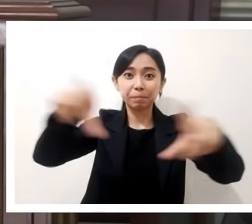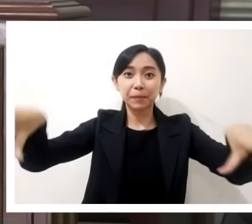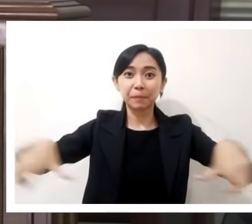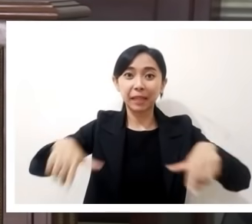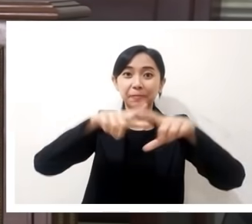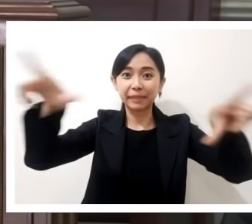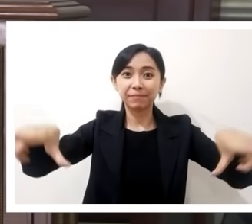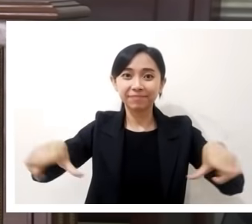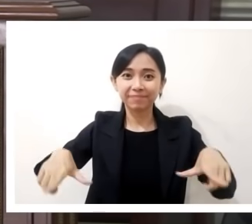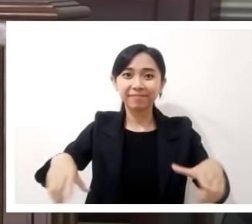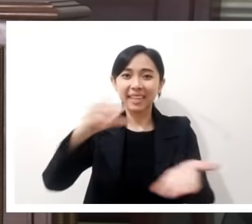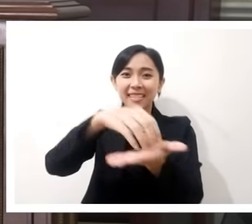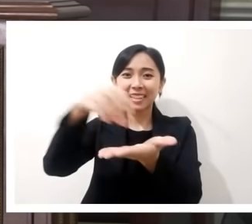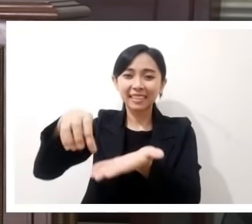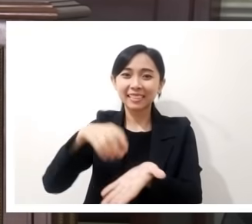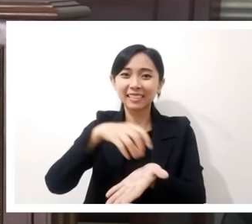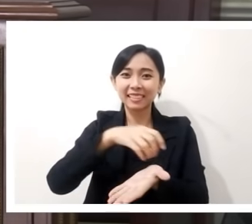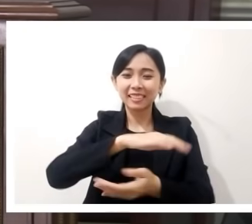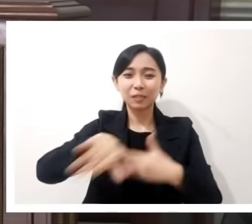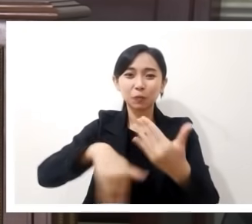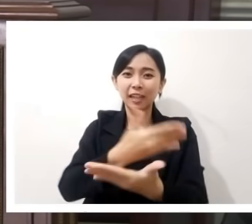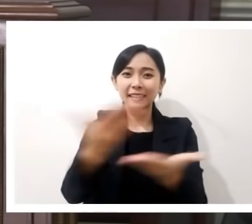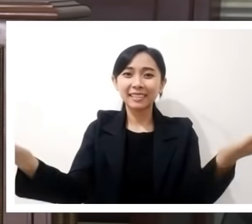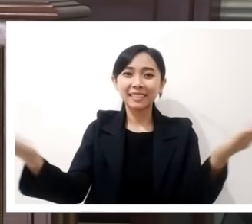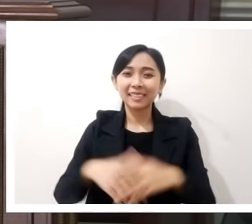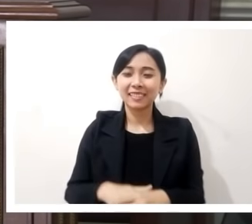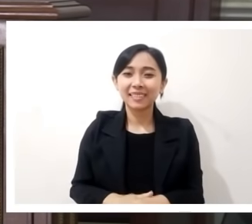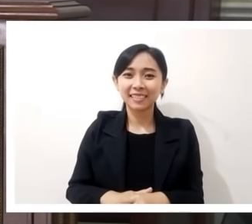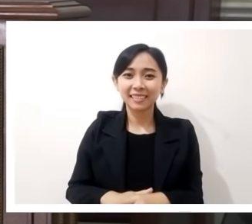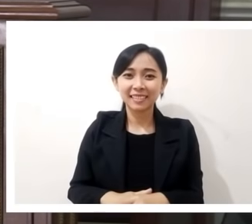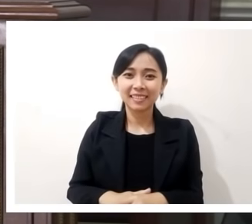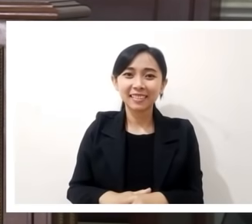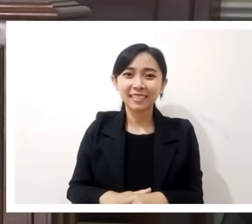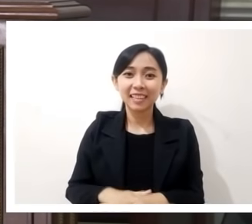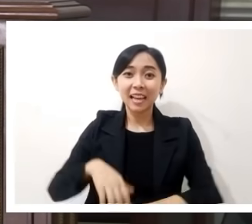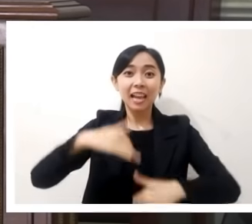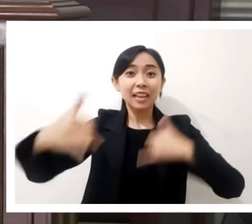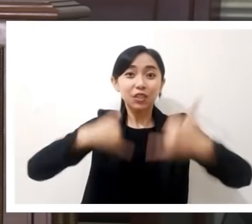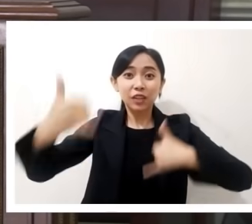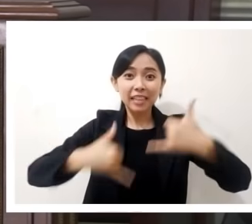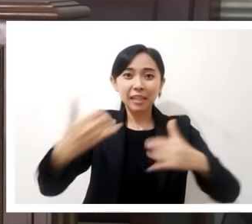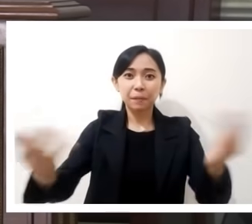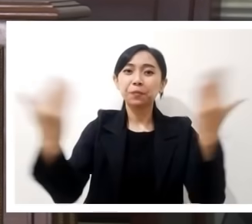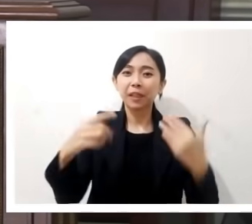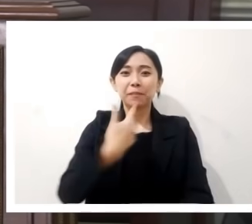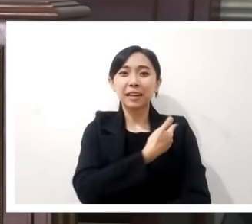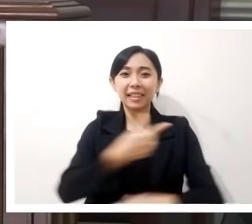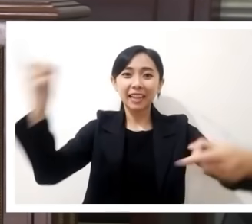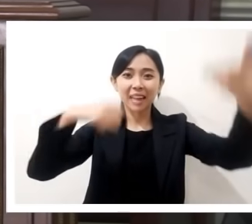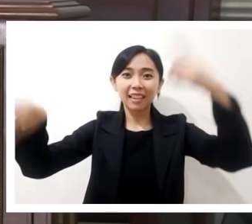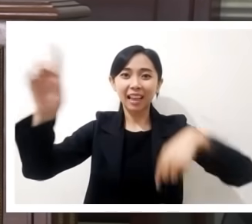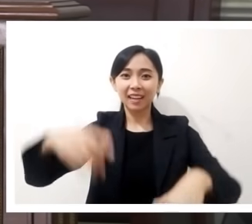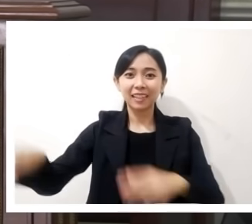Barat, Singkil, Subulu Salam, Aceh. Dengan sukacita, marilah kita datang ke hadapan